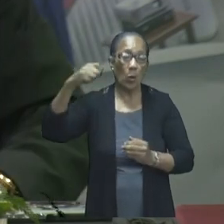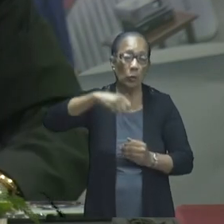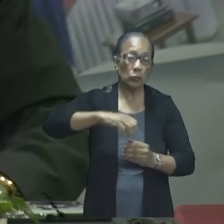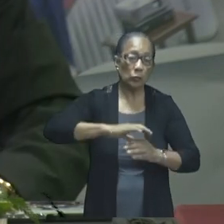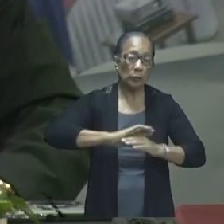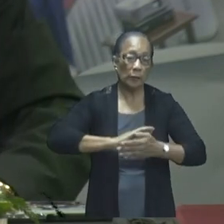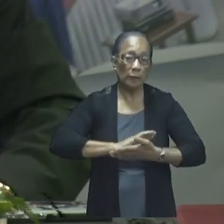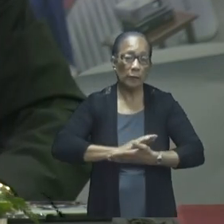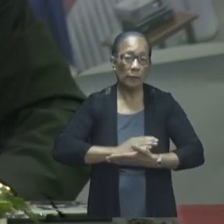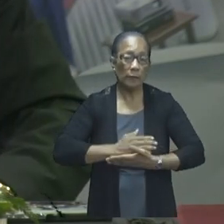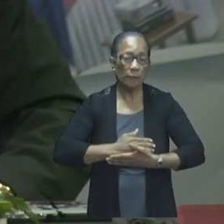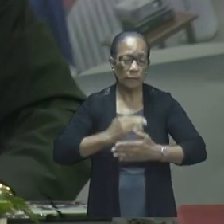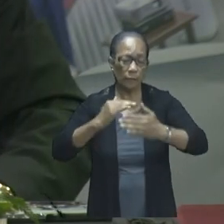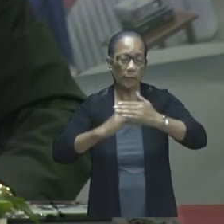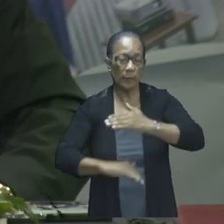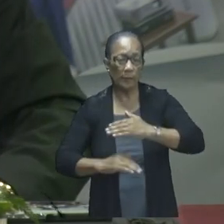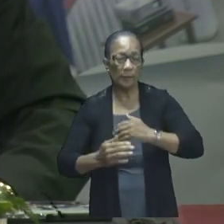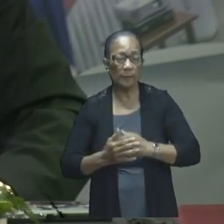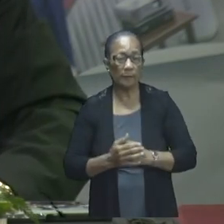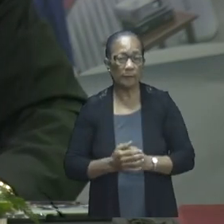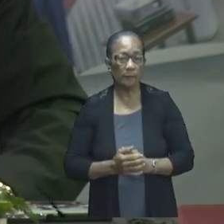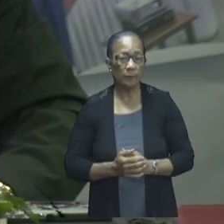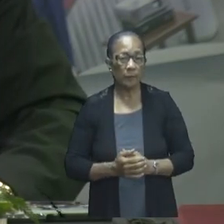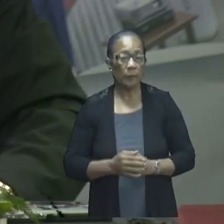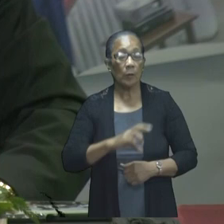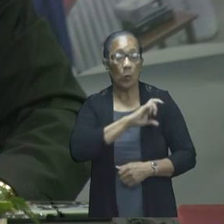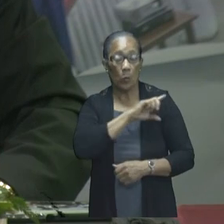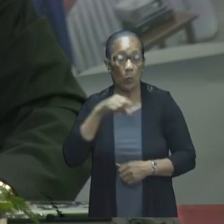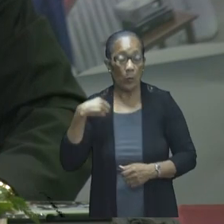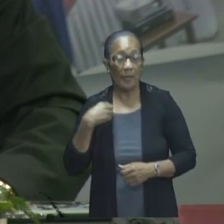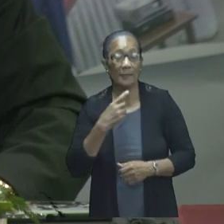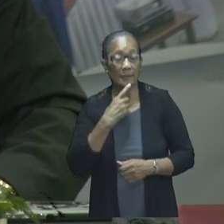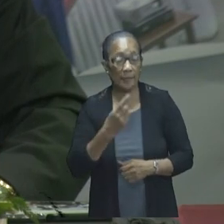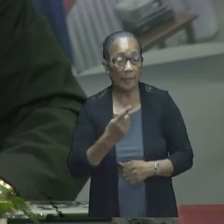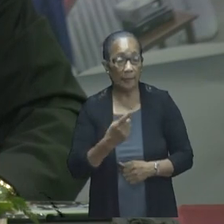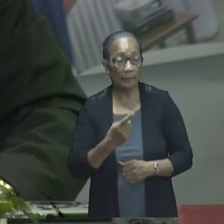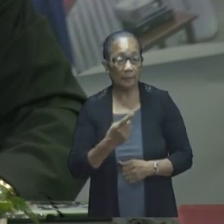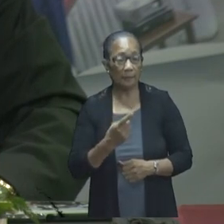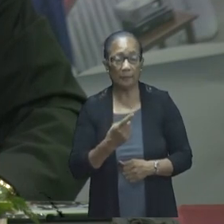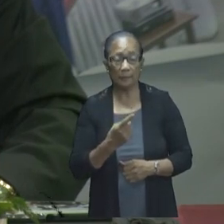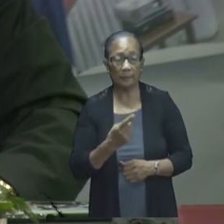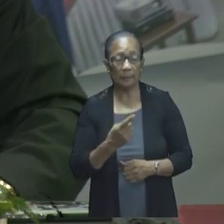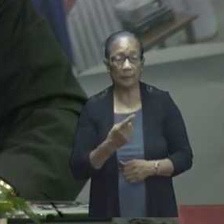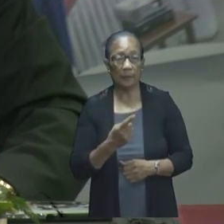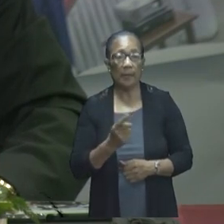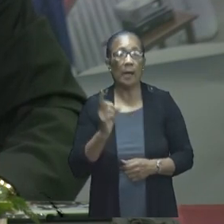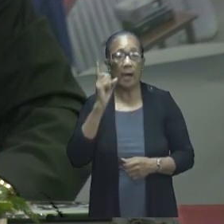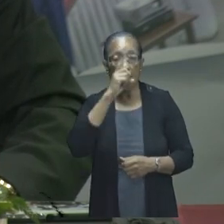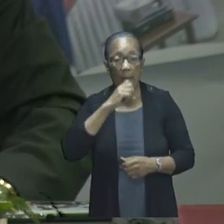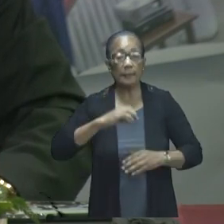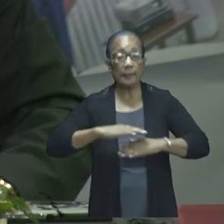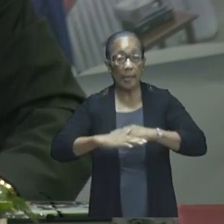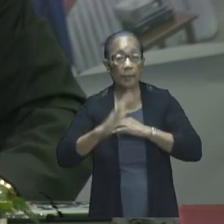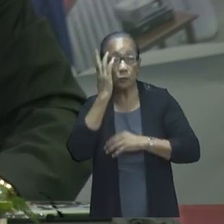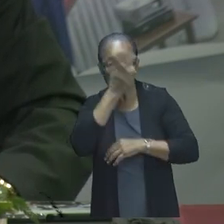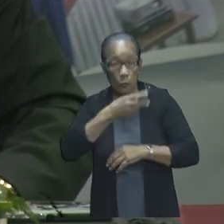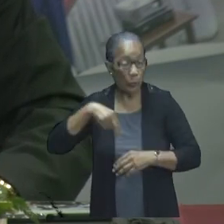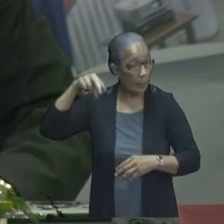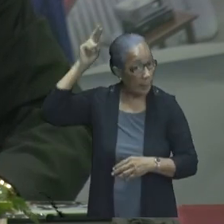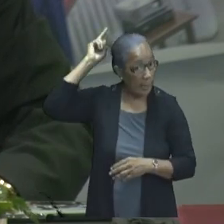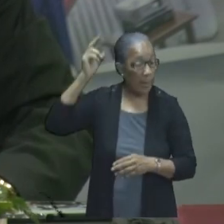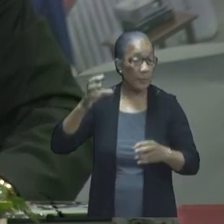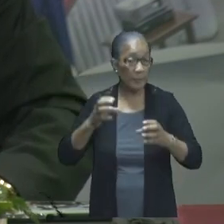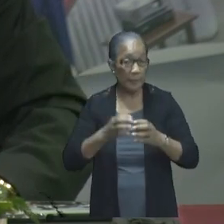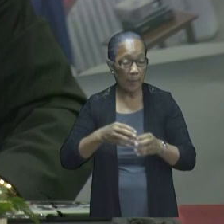er is nog enorme als doet wij zeggen namelijk als lunch suriname samen met panama